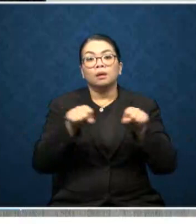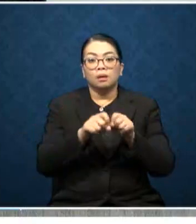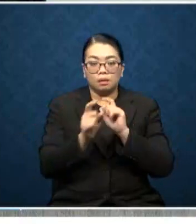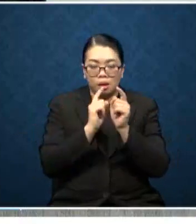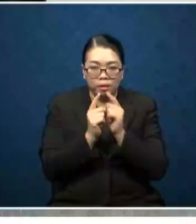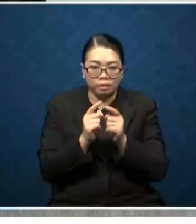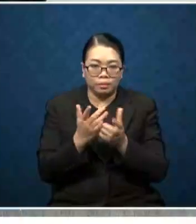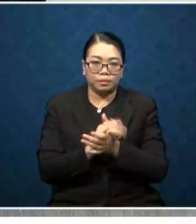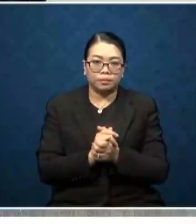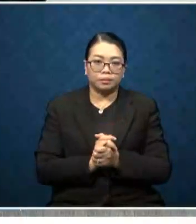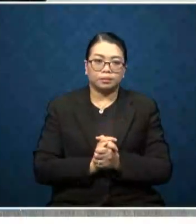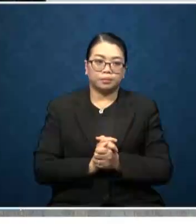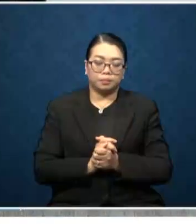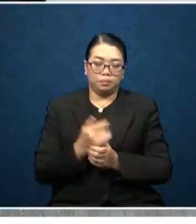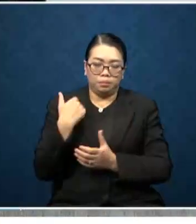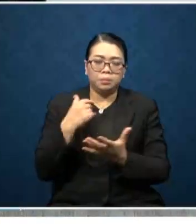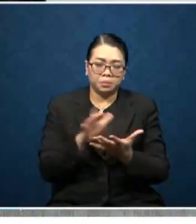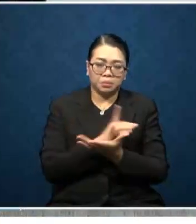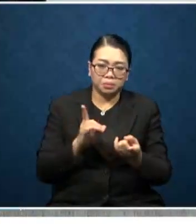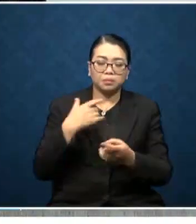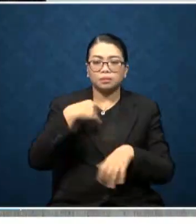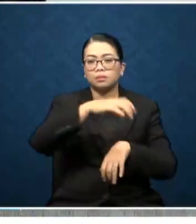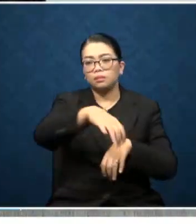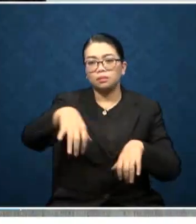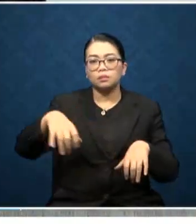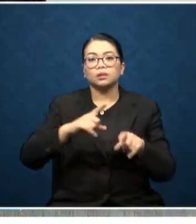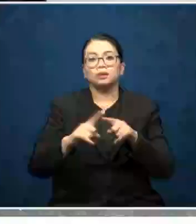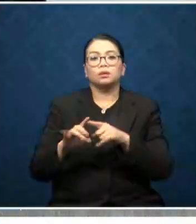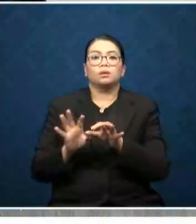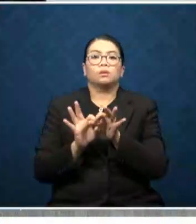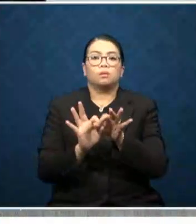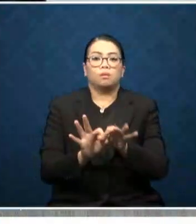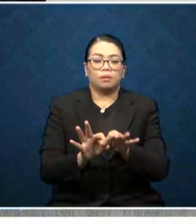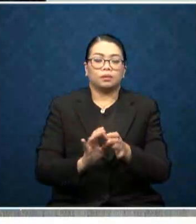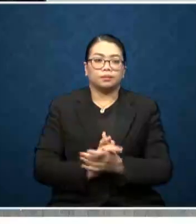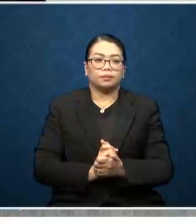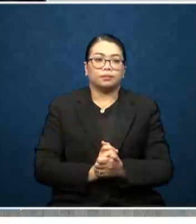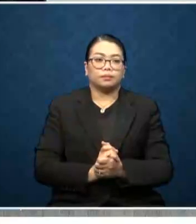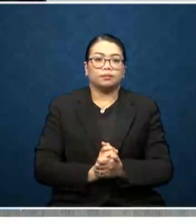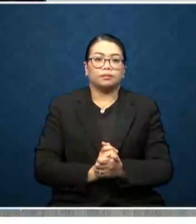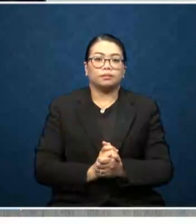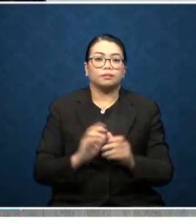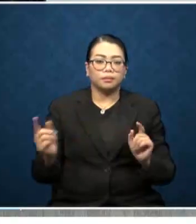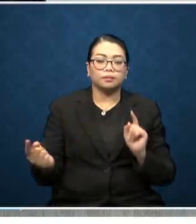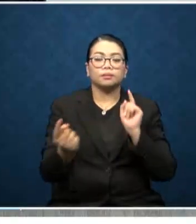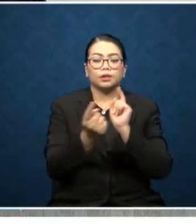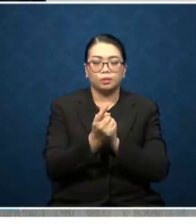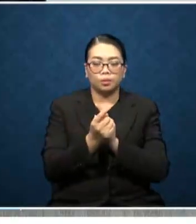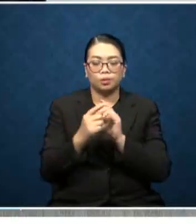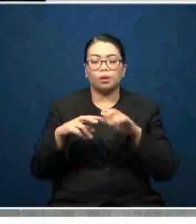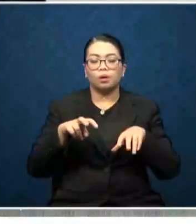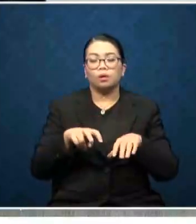ท่านเท่านั้นยังมีสังคมมีองค์กรต่างๆที่มีความเป็นห่วงเพราะฉะนั้นหันหน้าเข้าหากันนะครับถอยคนละ